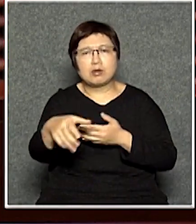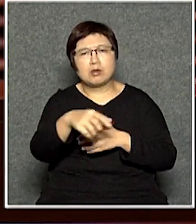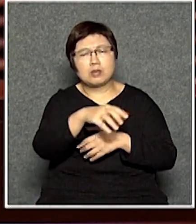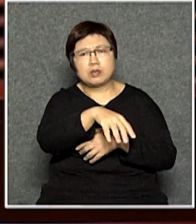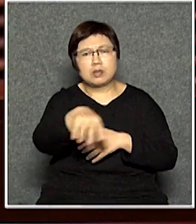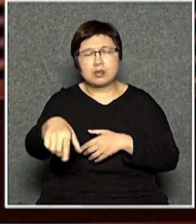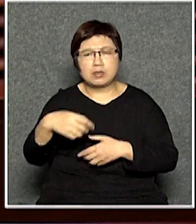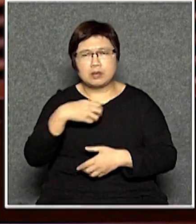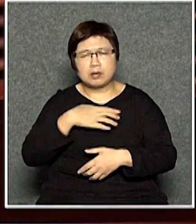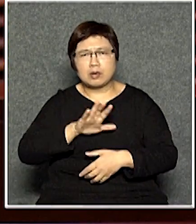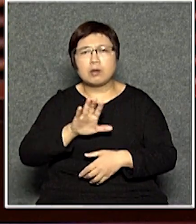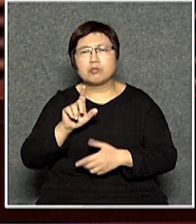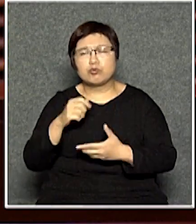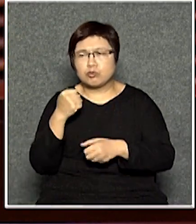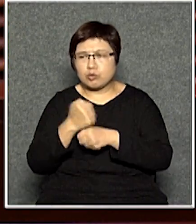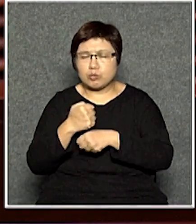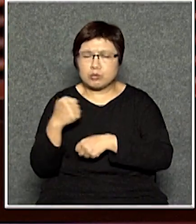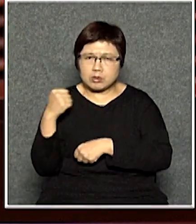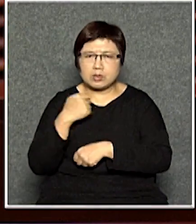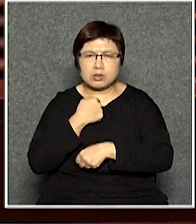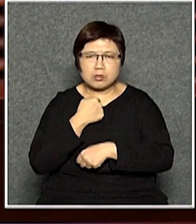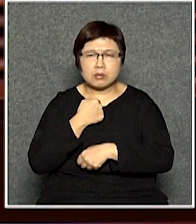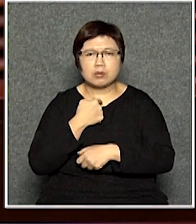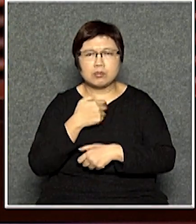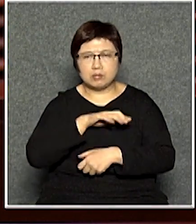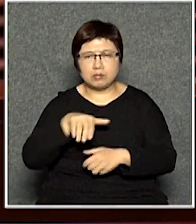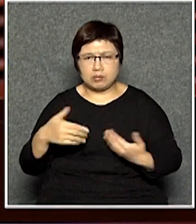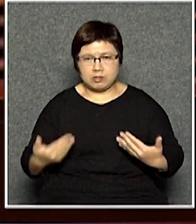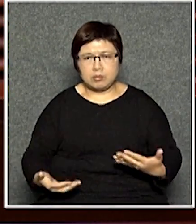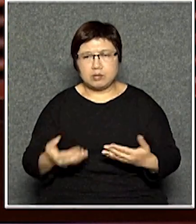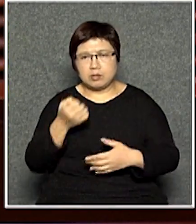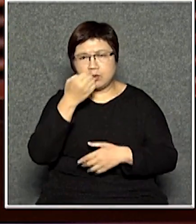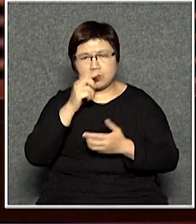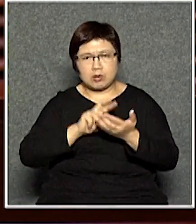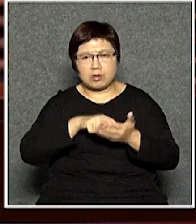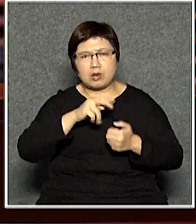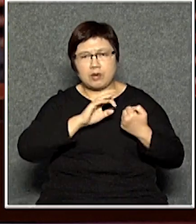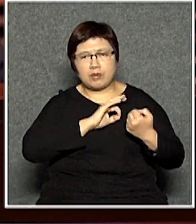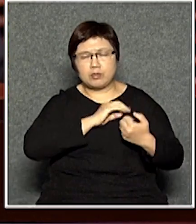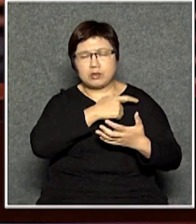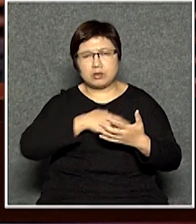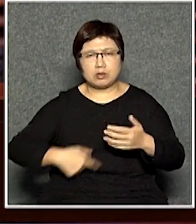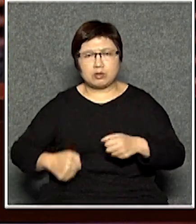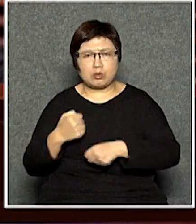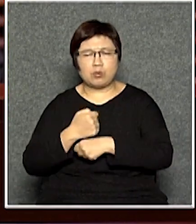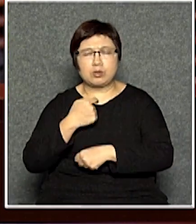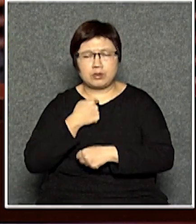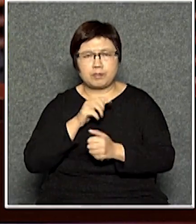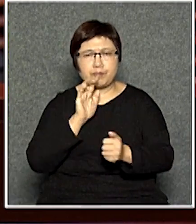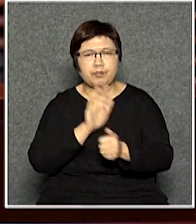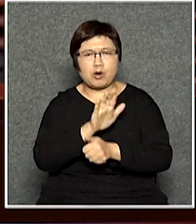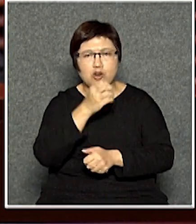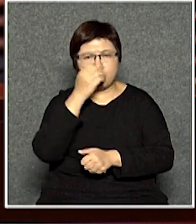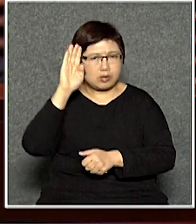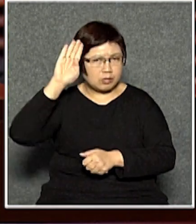憂慮，做一點點事。而這樣就應該我們今天作為香港立法會議員應該要做的，就是為香港